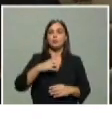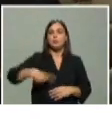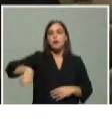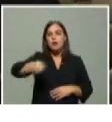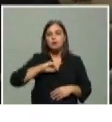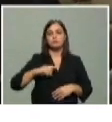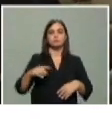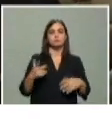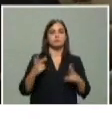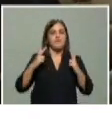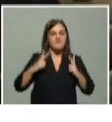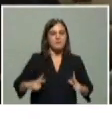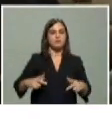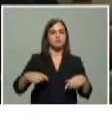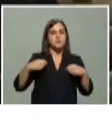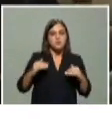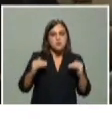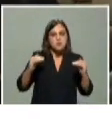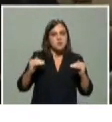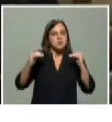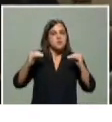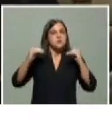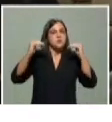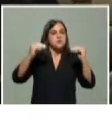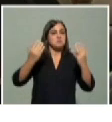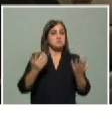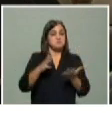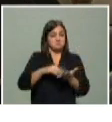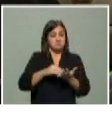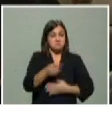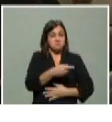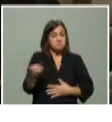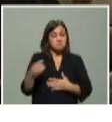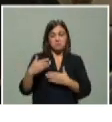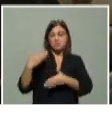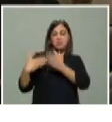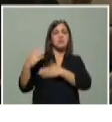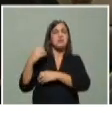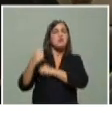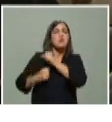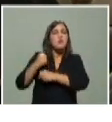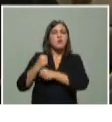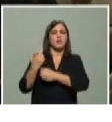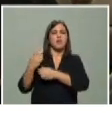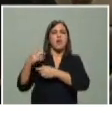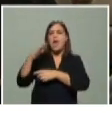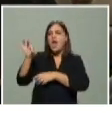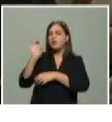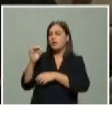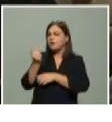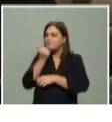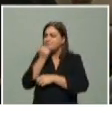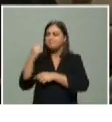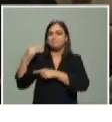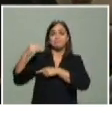πηγές της ΕΕΠ, ότι η καταστροφή των αρχείων έγινε επειδή αλλάξαμε το σύστημα παρακολούθησης και καταστράφηκε